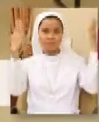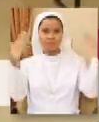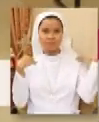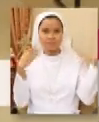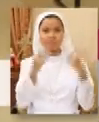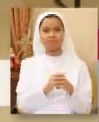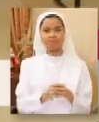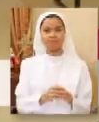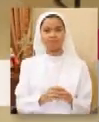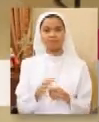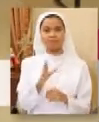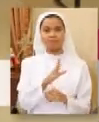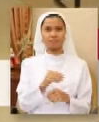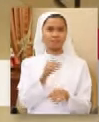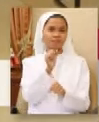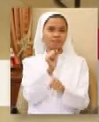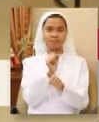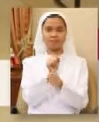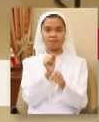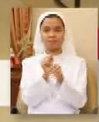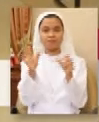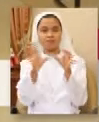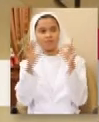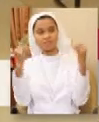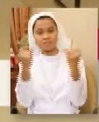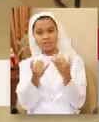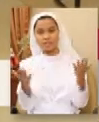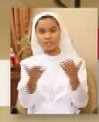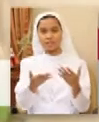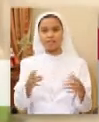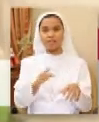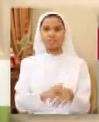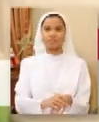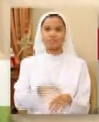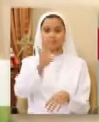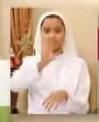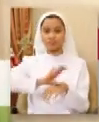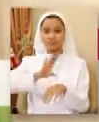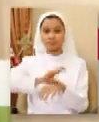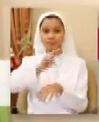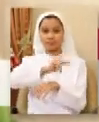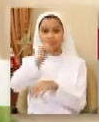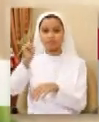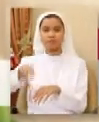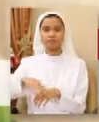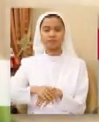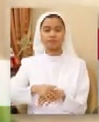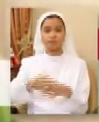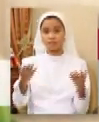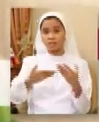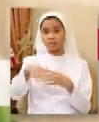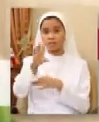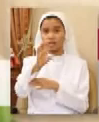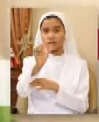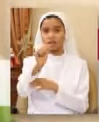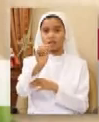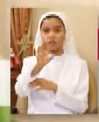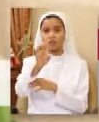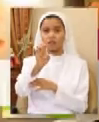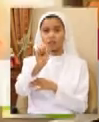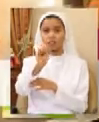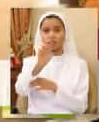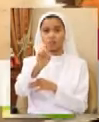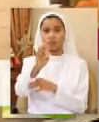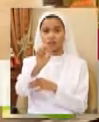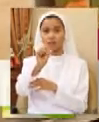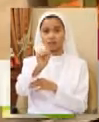your congregation or apostolate dito po sa Cáceres. dito po sa Cáceres, ang apostolate po